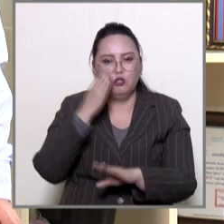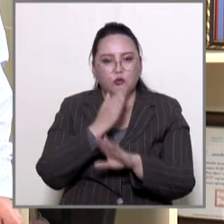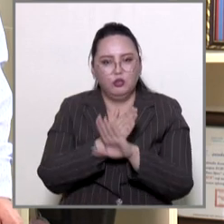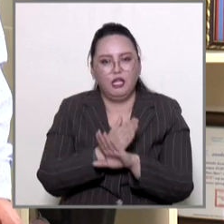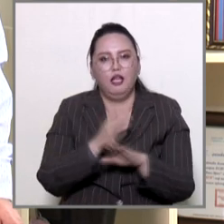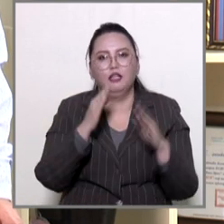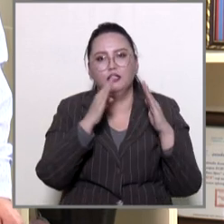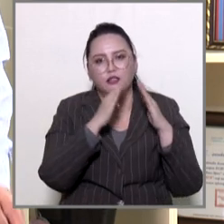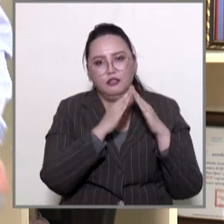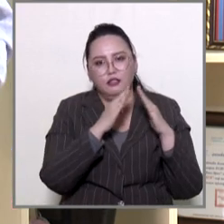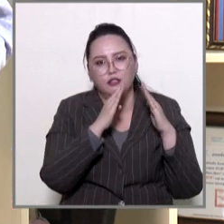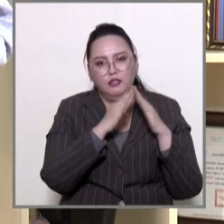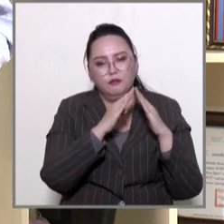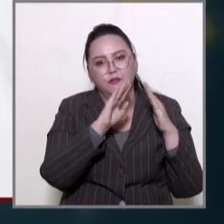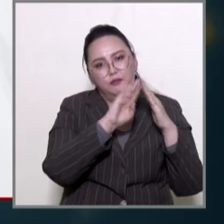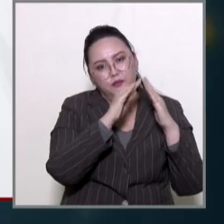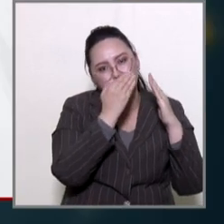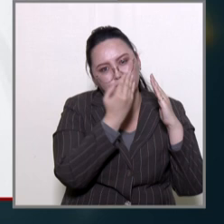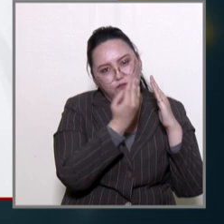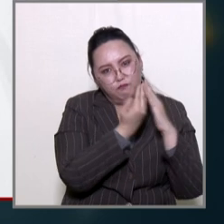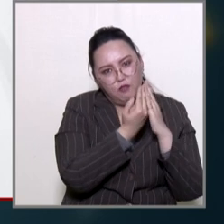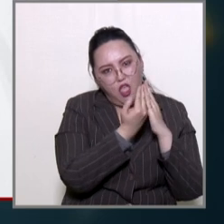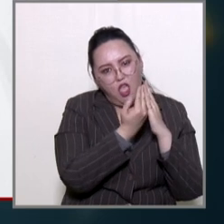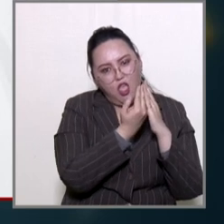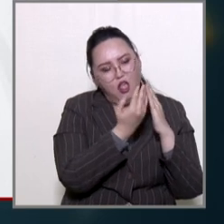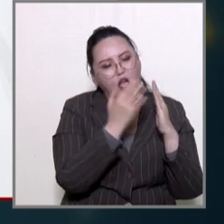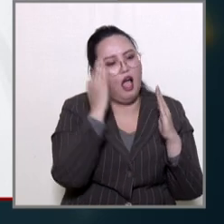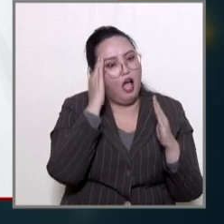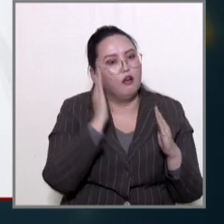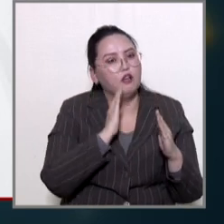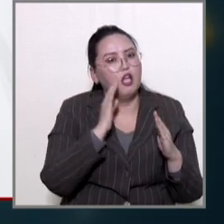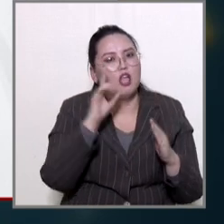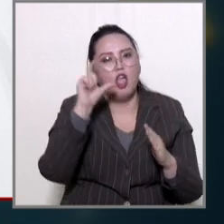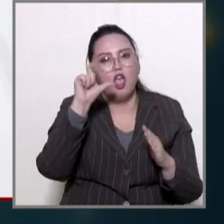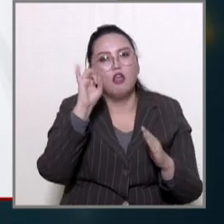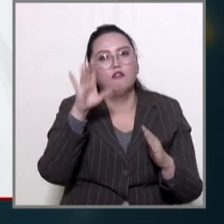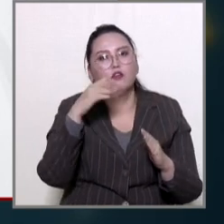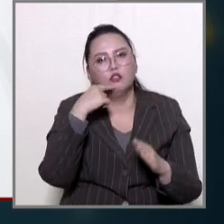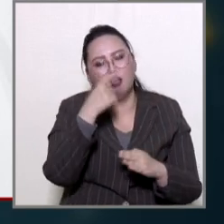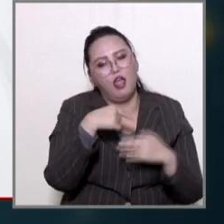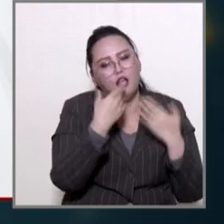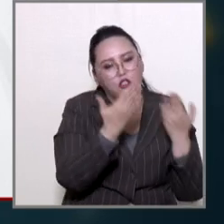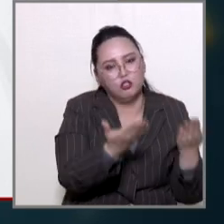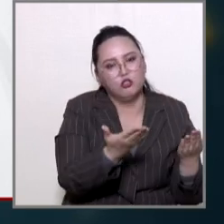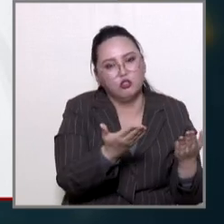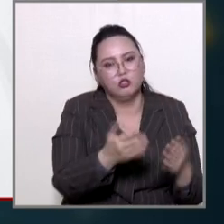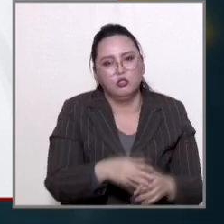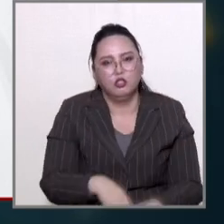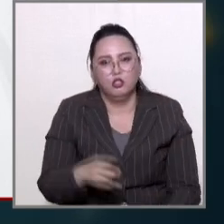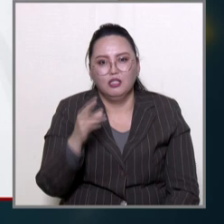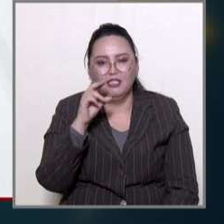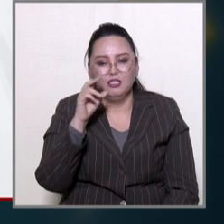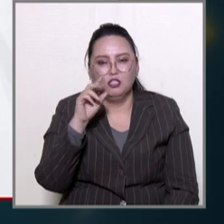чанарыг тодорхойллоо. Гэрийн даалгаварт гэр бүлийнхэндээ эвэр өгүүлэлгийг ярьж өгөөд